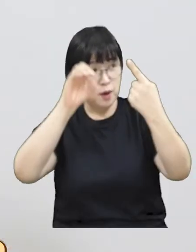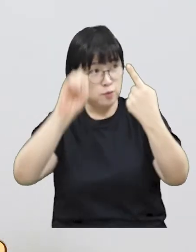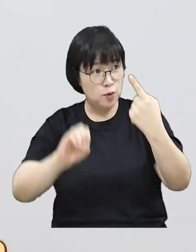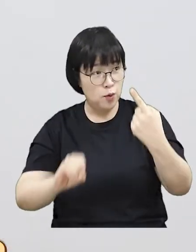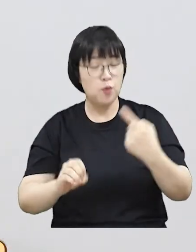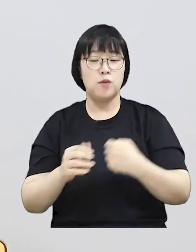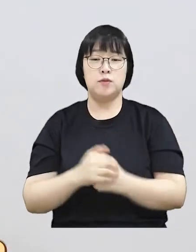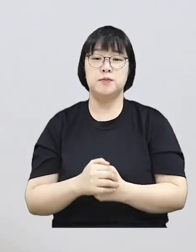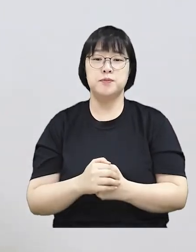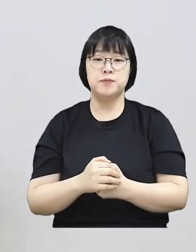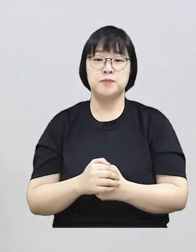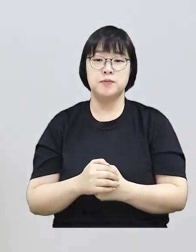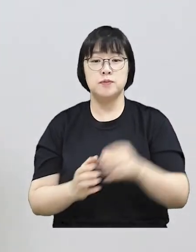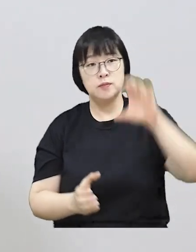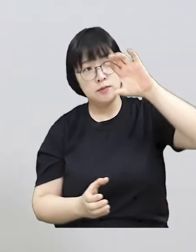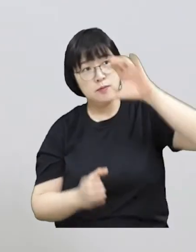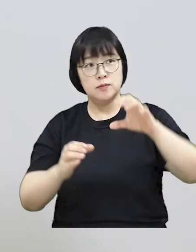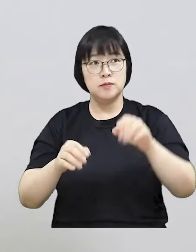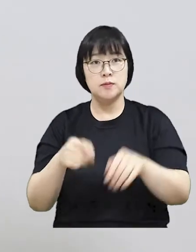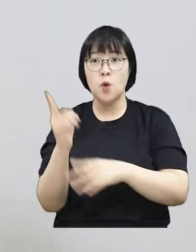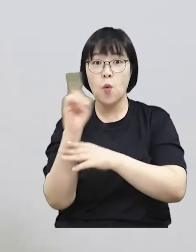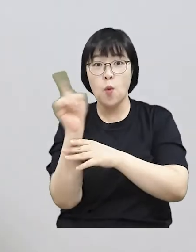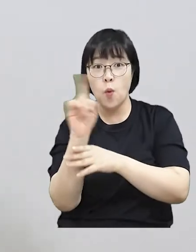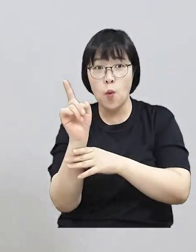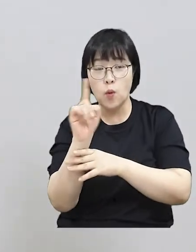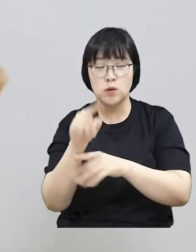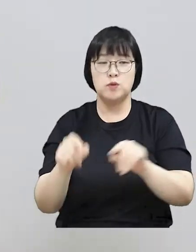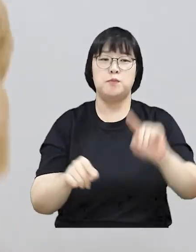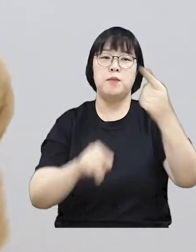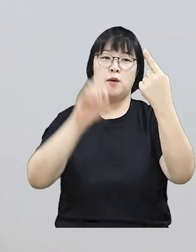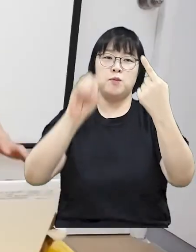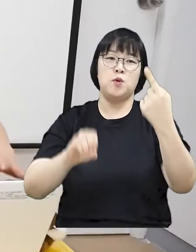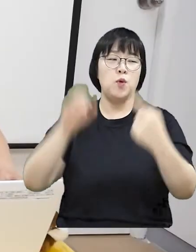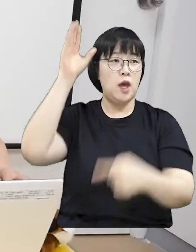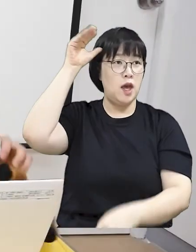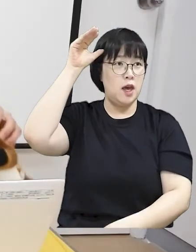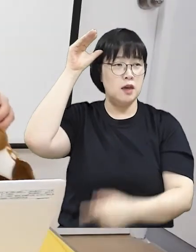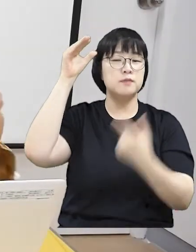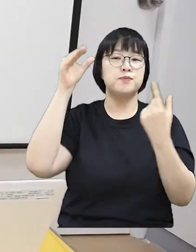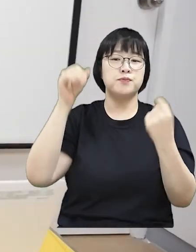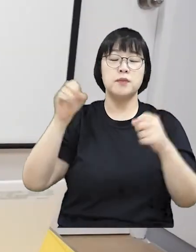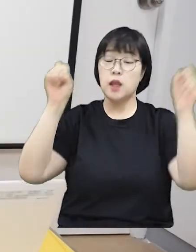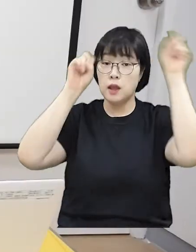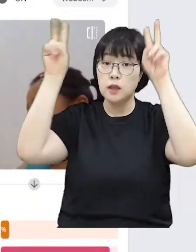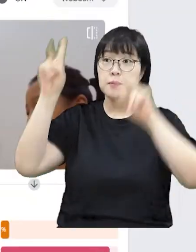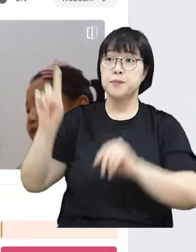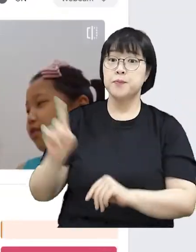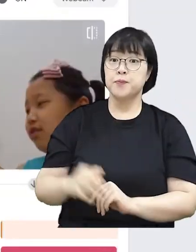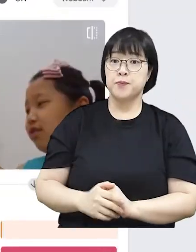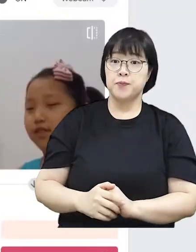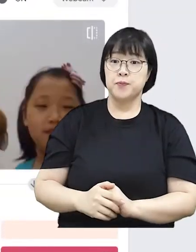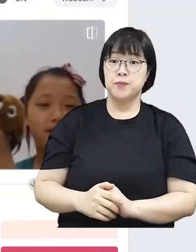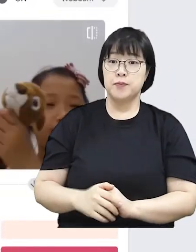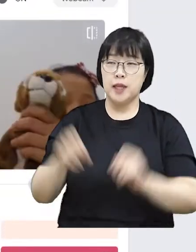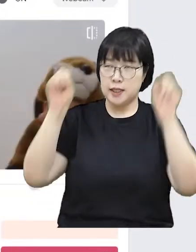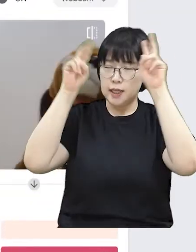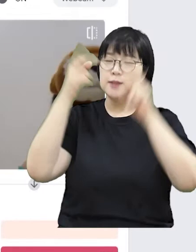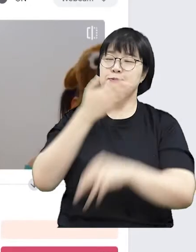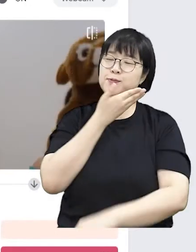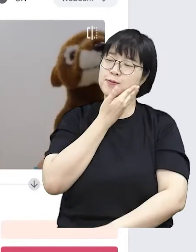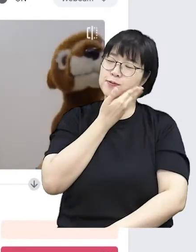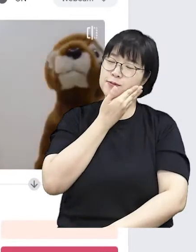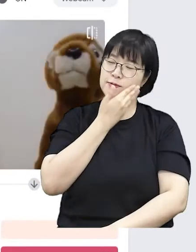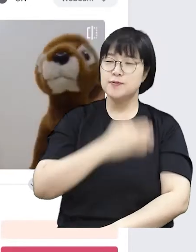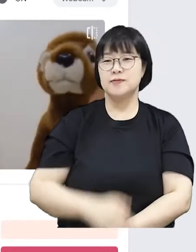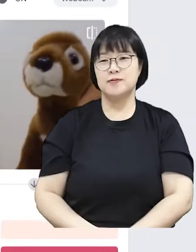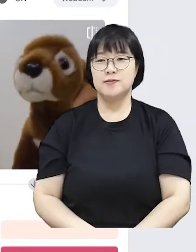% 나왔다. 그렇죠? 오리는? 오리도 강아지 100% 나왔네요. 사슴은 제대로 나오는지 볼까? 사슴은 귀여워야